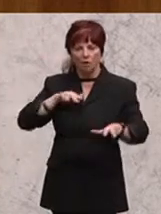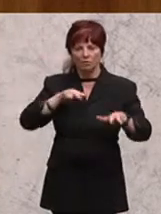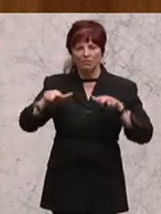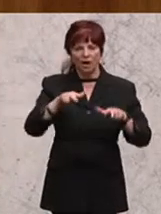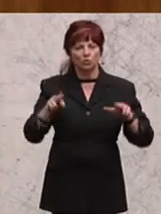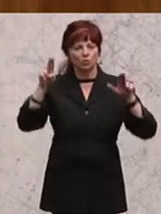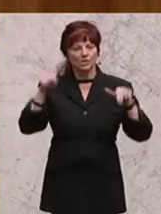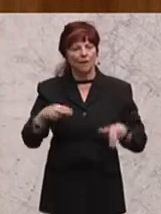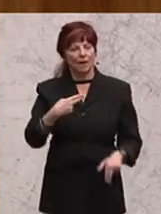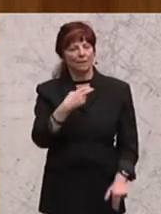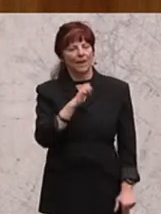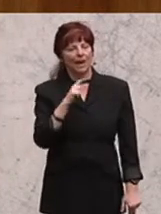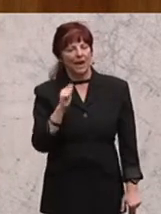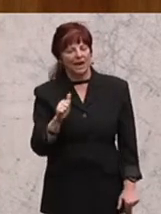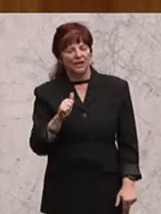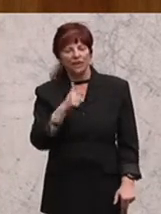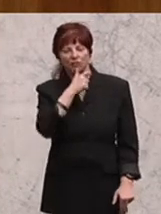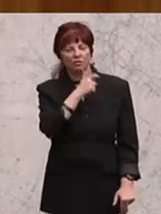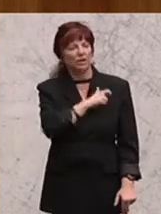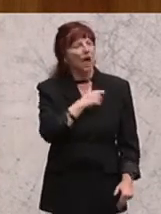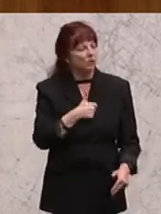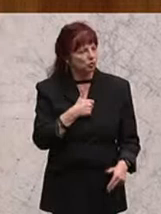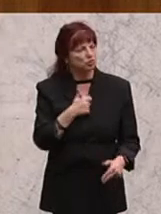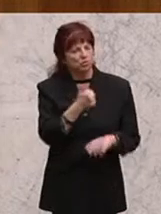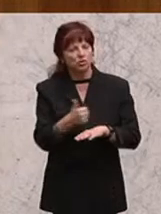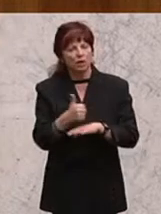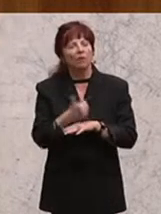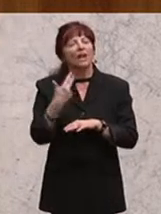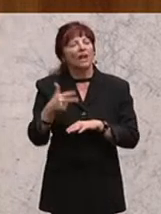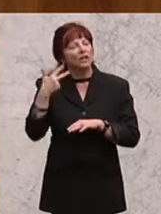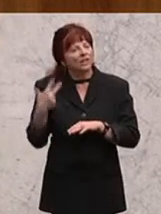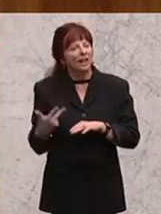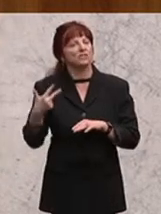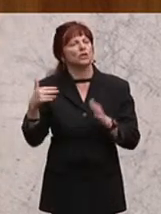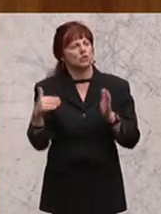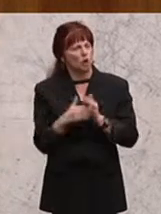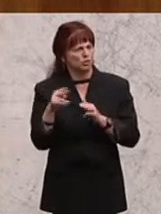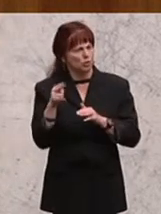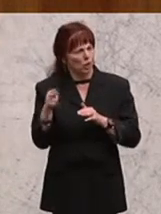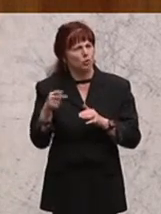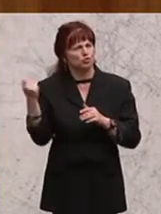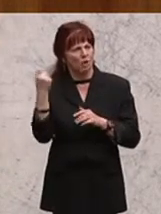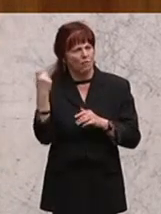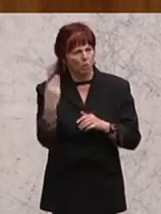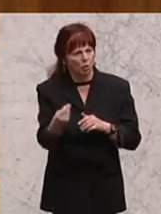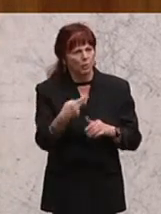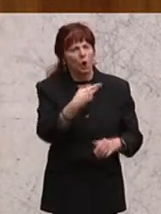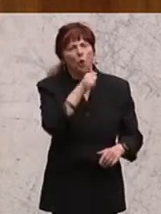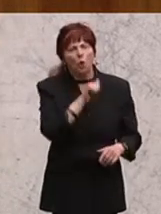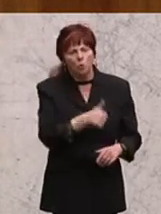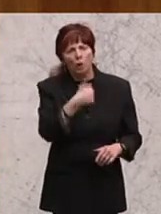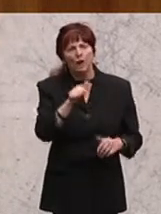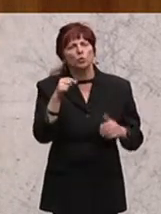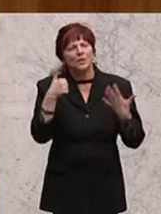Finanzchef, zu einer Strafe von 330.000 Euro angehalten, der ehemalige Hypo-Chef 106.000